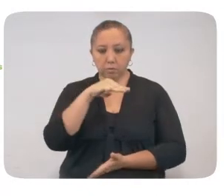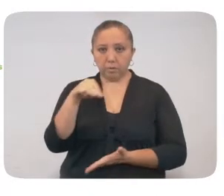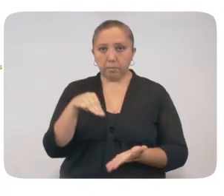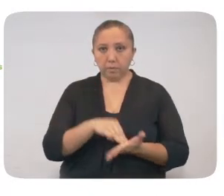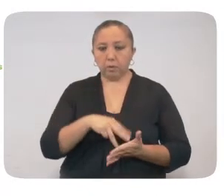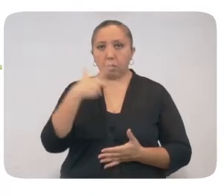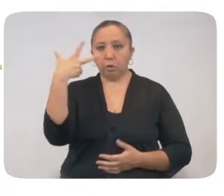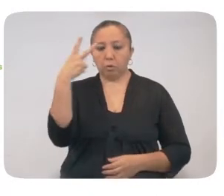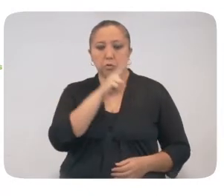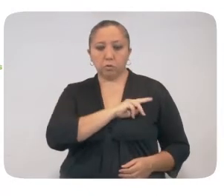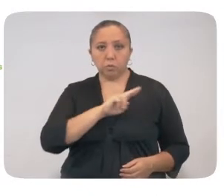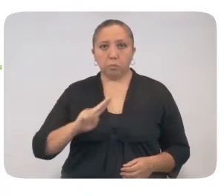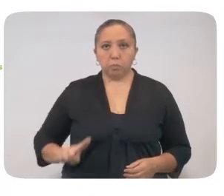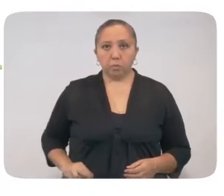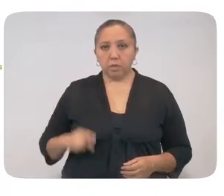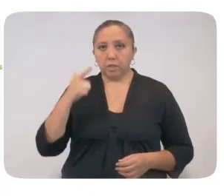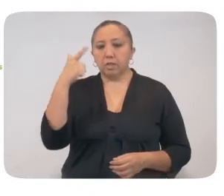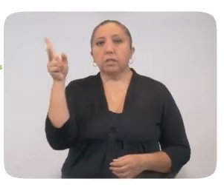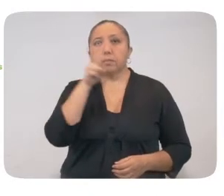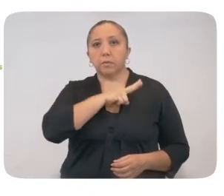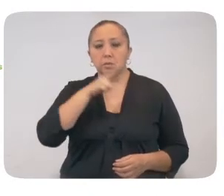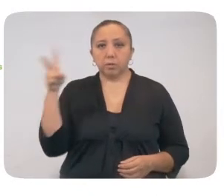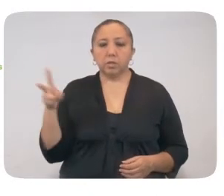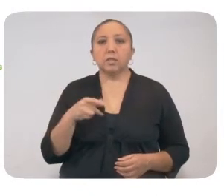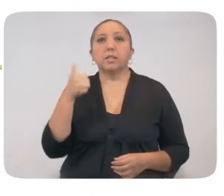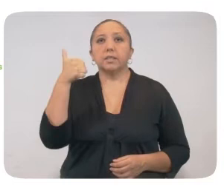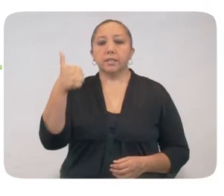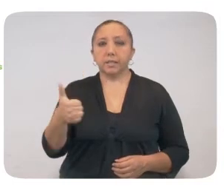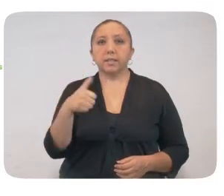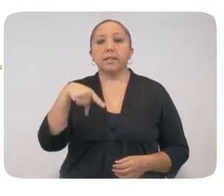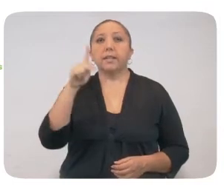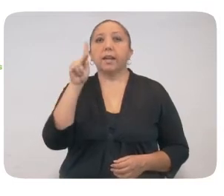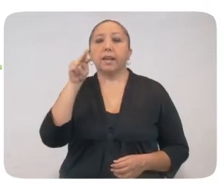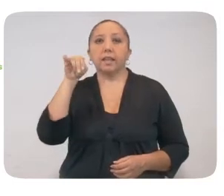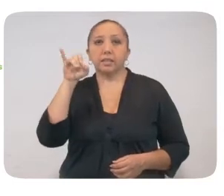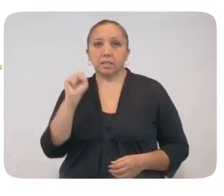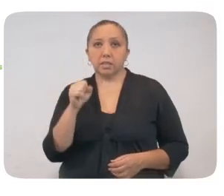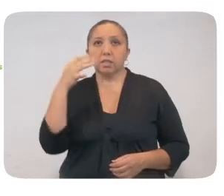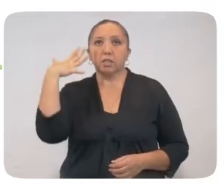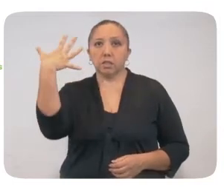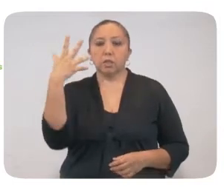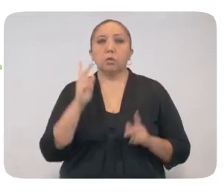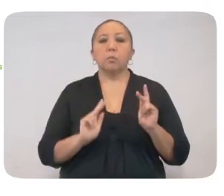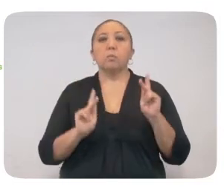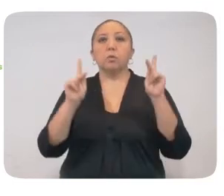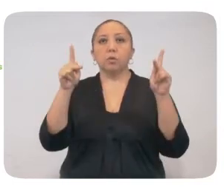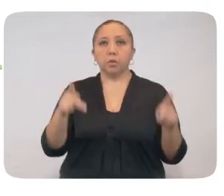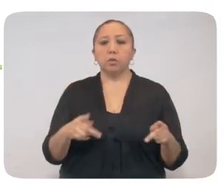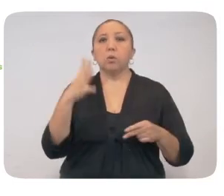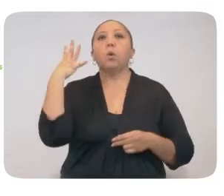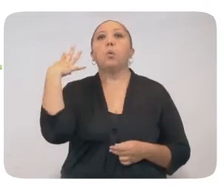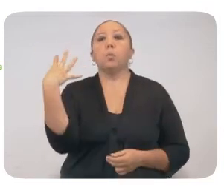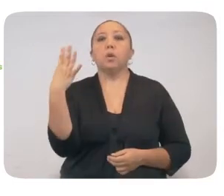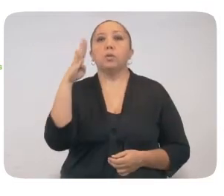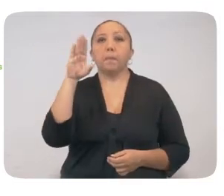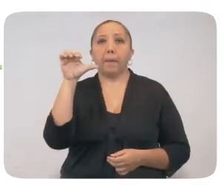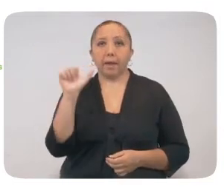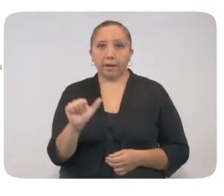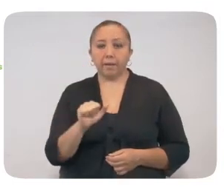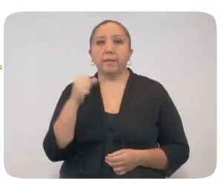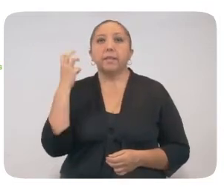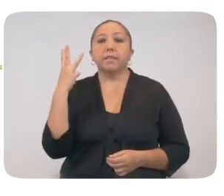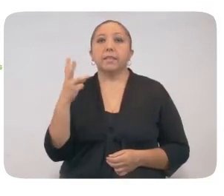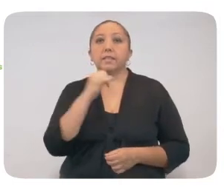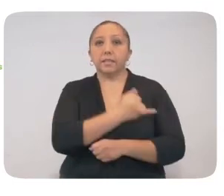mishba chik pahaktio. Huntul ship 48 hapdi ho ukahal anchahanti diabetes besan hachpolokachi. Kahakbaete luntumak takualkila mishba